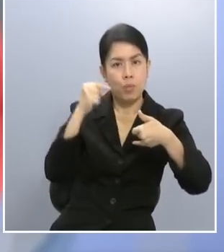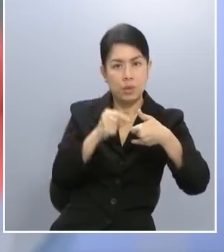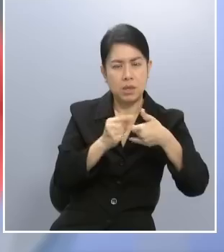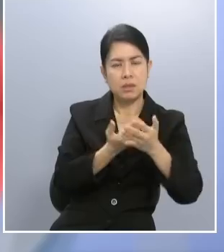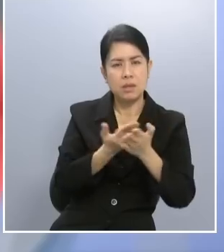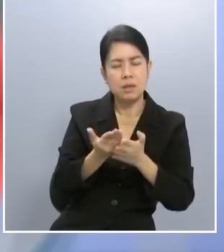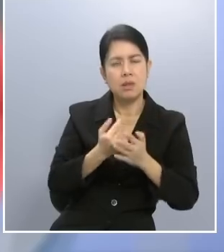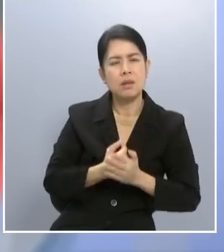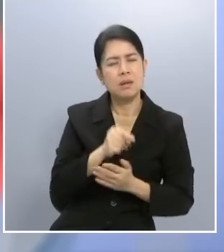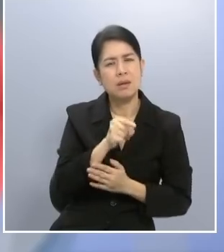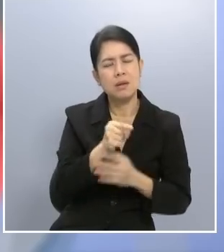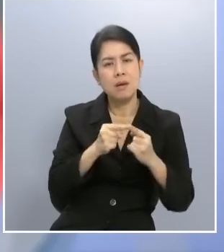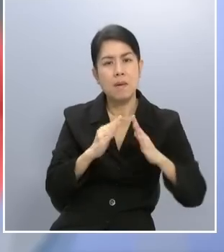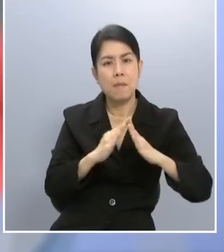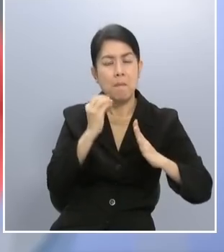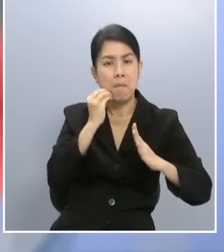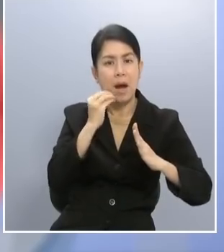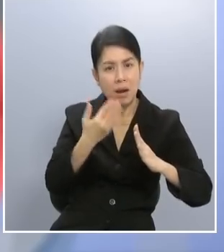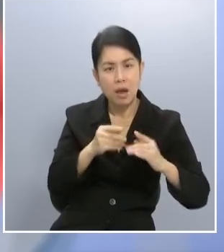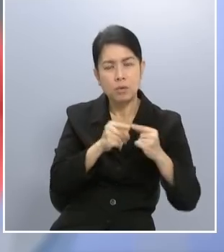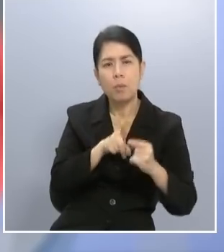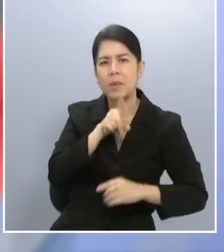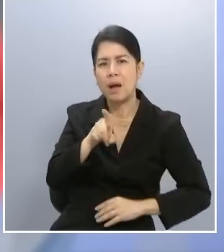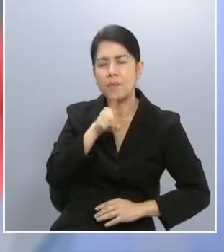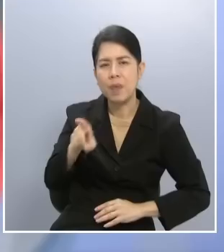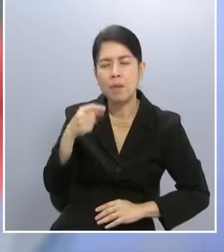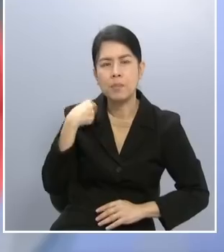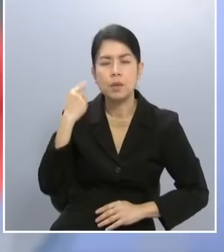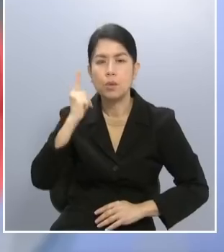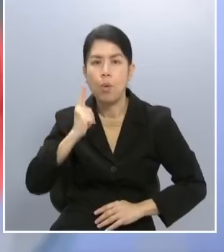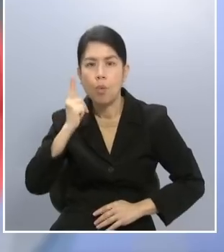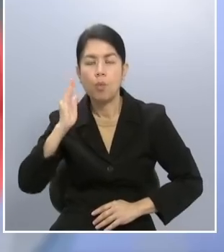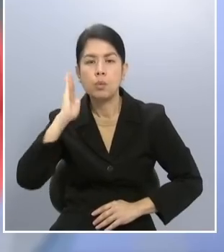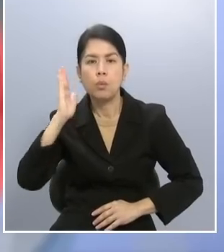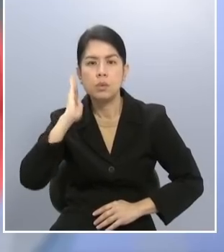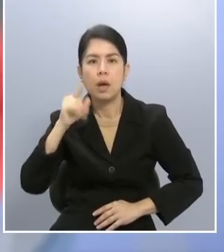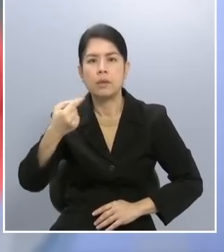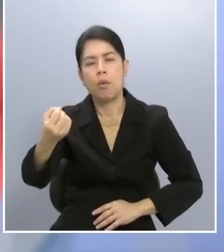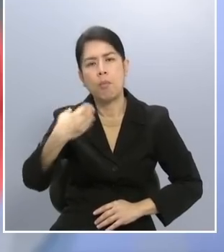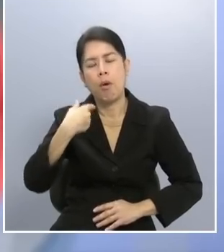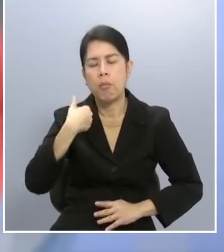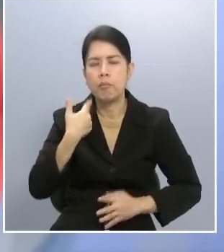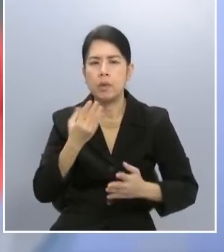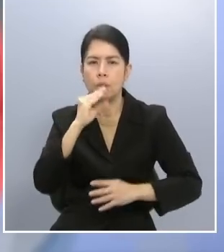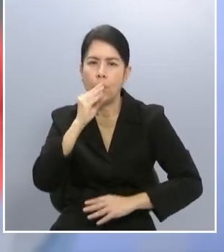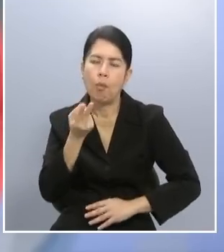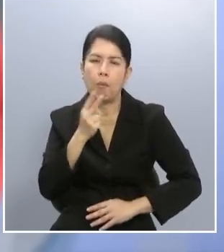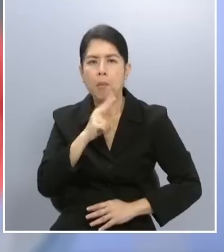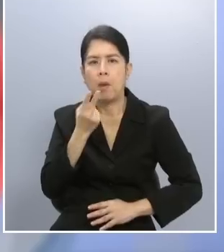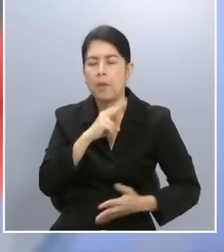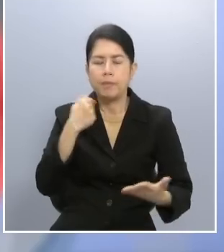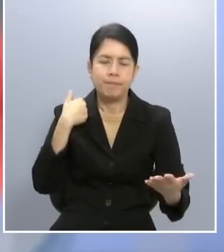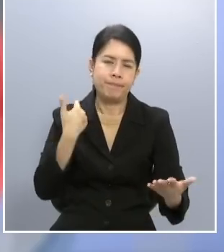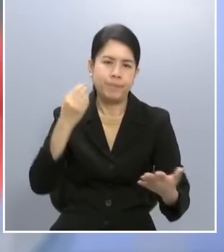พอไปถามแต่ละครั้งหรือพูดคือแต่ละครั้งลุงก็จะคอยเปลี่ยนไปเรื่อยเอ้าครั้งนี้เดี๋ยวบอกไอ้ลูกกูทั้งนี้บอกให้หลานกู้ครั้งนั้นบอกให้น้องกู้